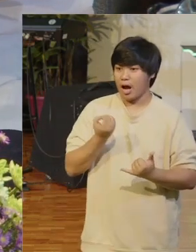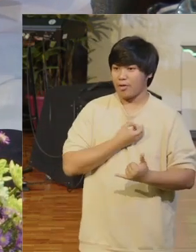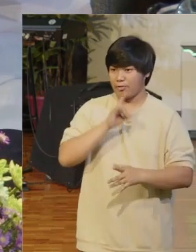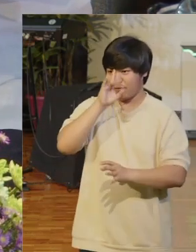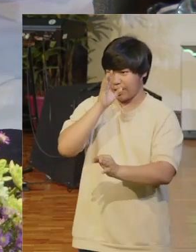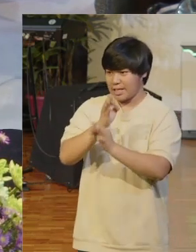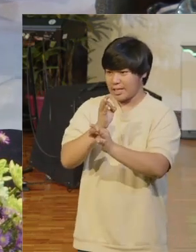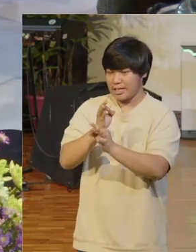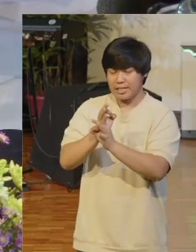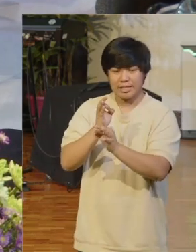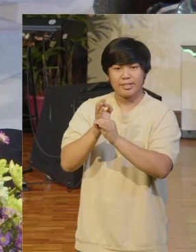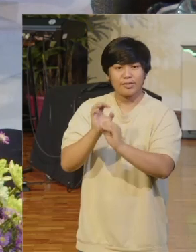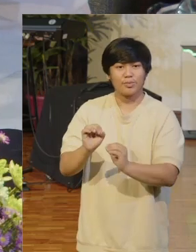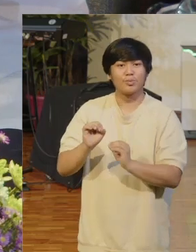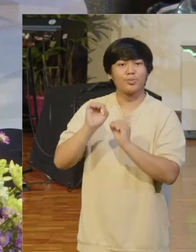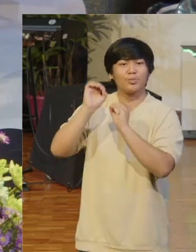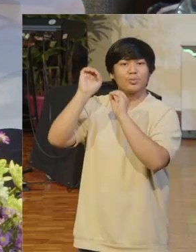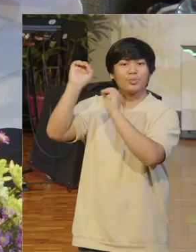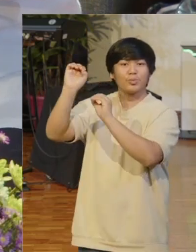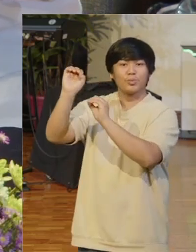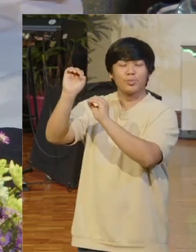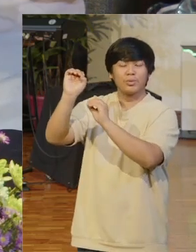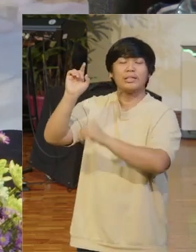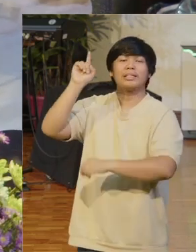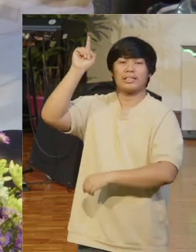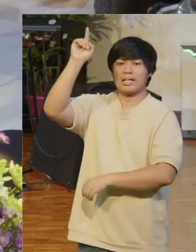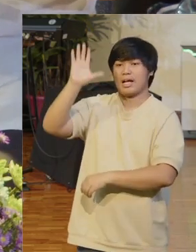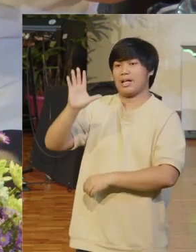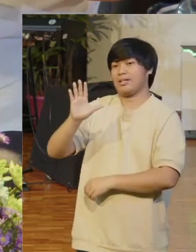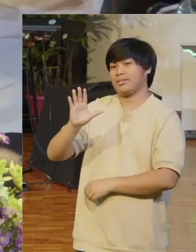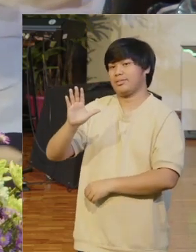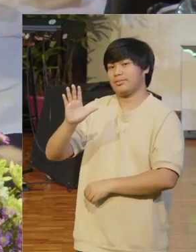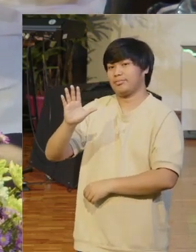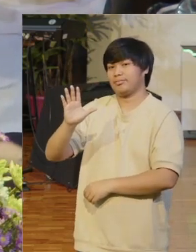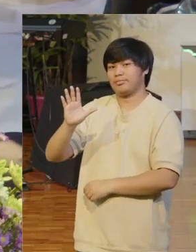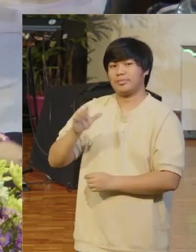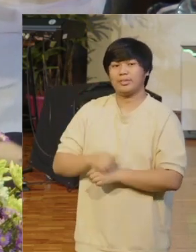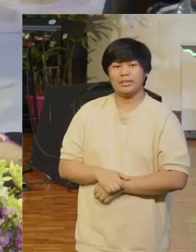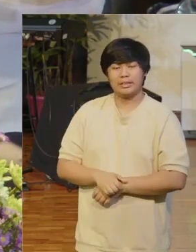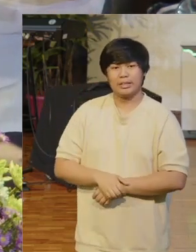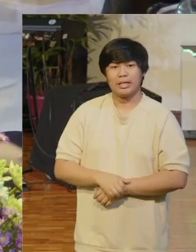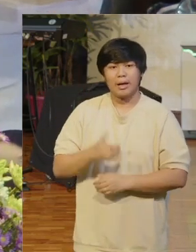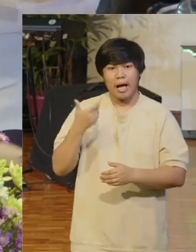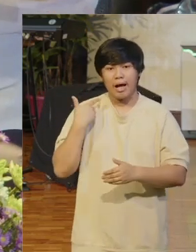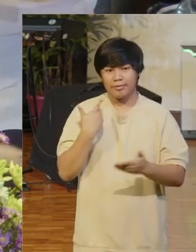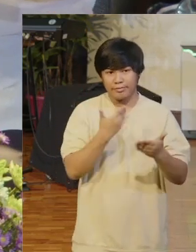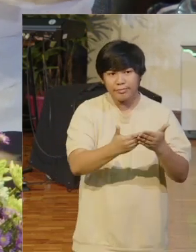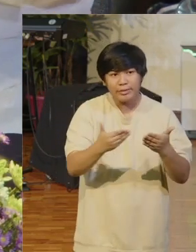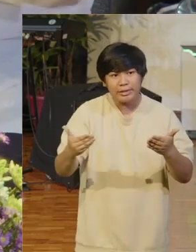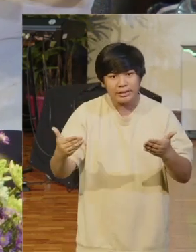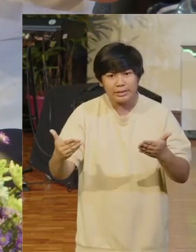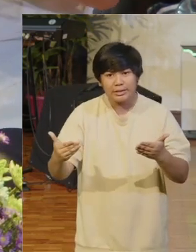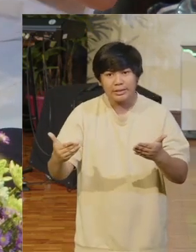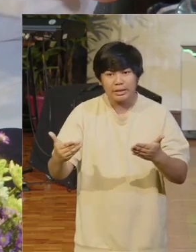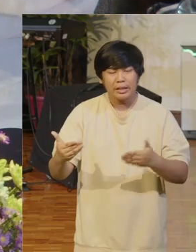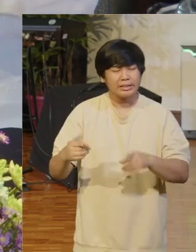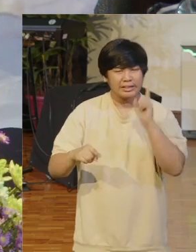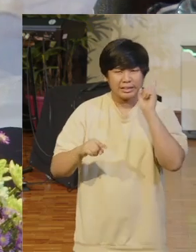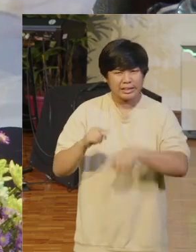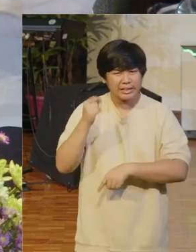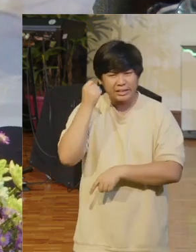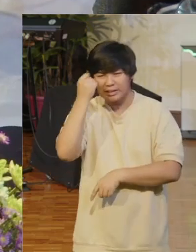po is a faith that is on a need-to-know basis. No? Meron tayong mga bagay that we do not need to know.